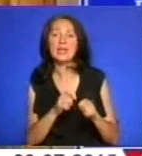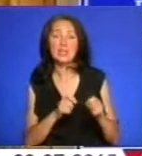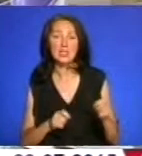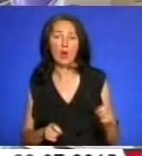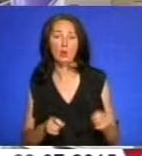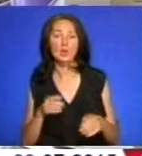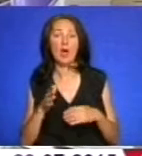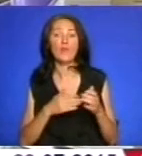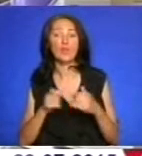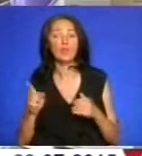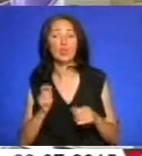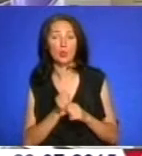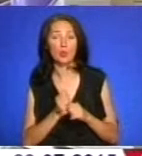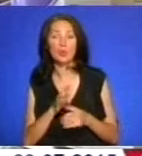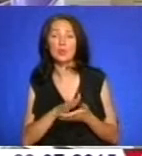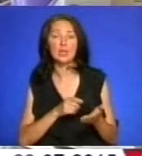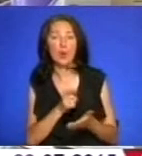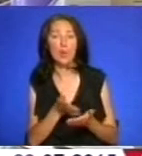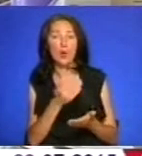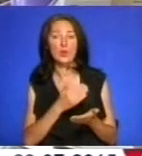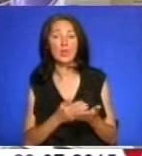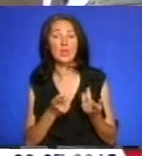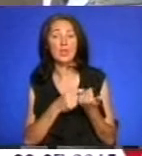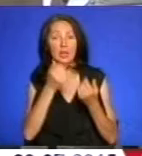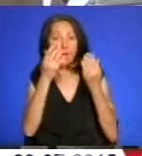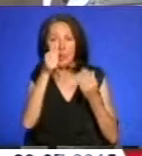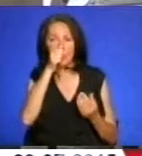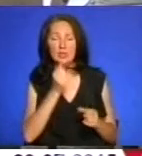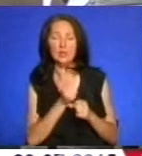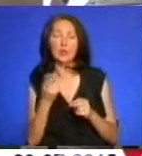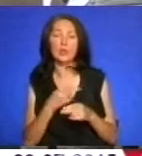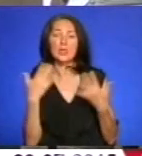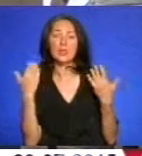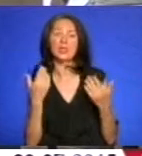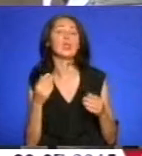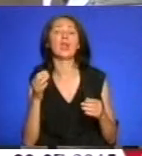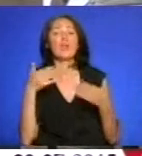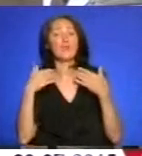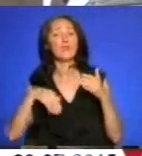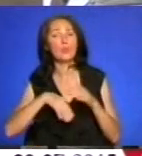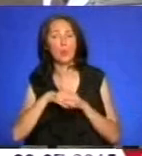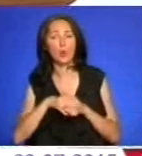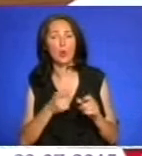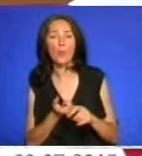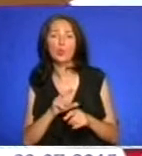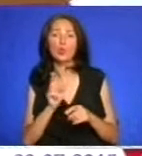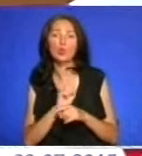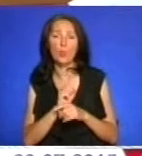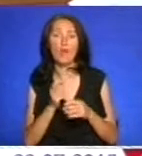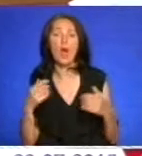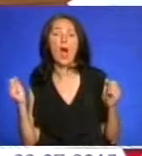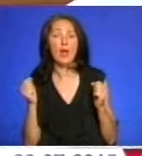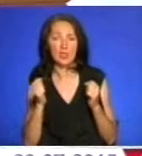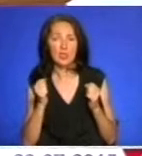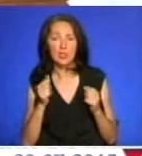що опрацьовують заяви, останні кілька місяців працюють без вихідних і відпусток, понаднормово. Кажуть, фізично за день одна людина опрацьовує не